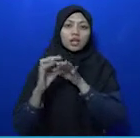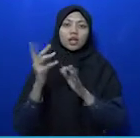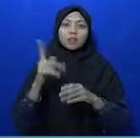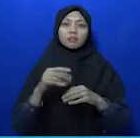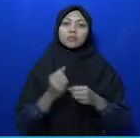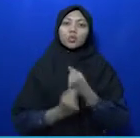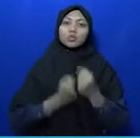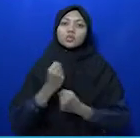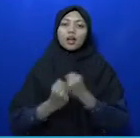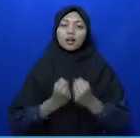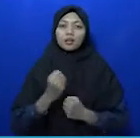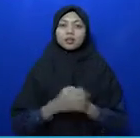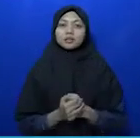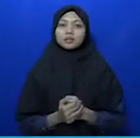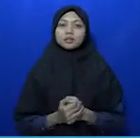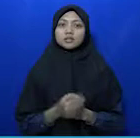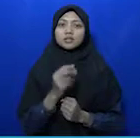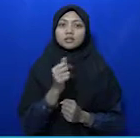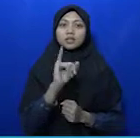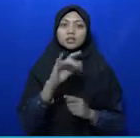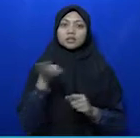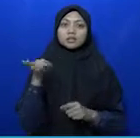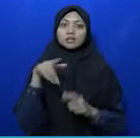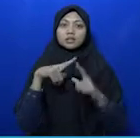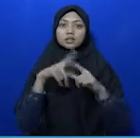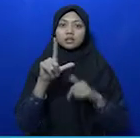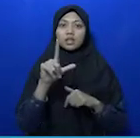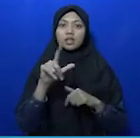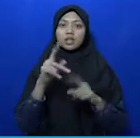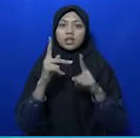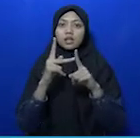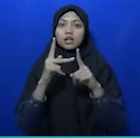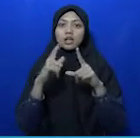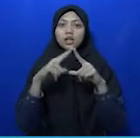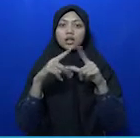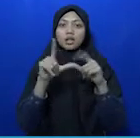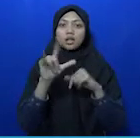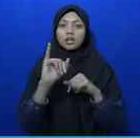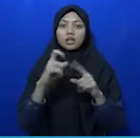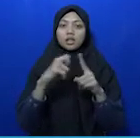pengusaha gitu ya, Muhammad Reza Khalid yang kemarin muncul di publik gitu ya, kemudian juga